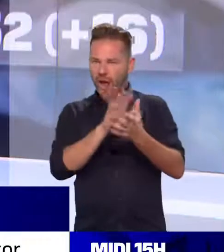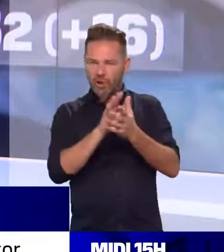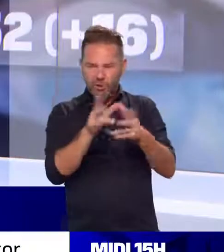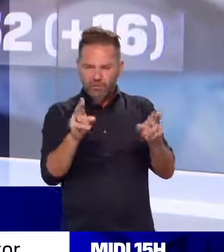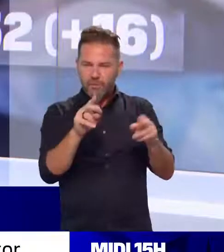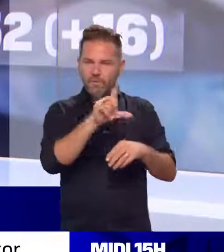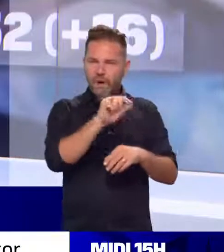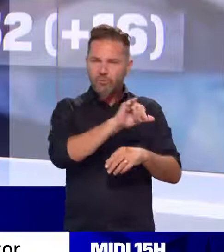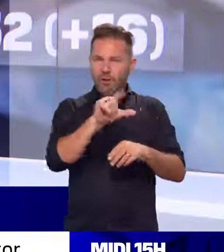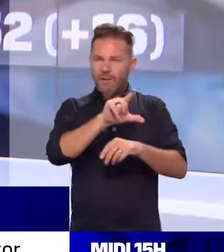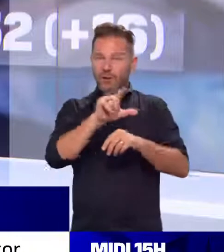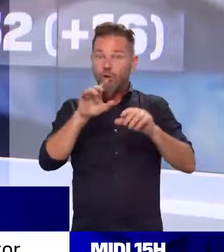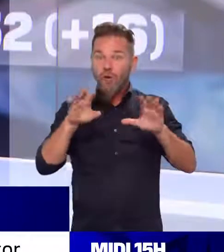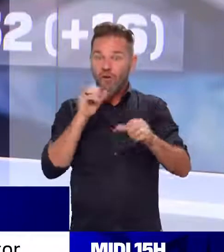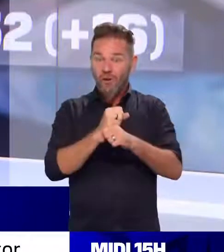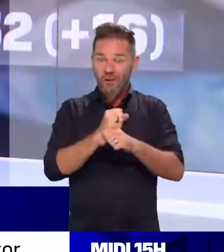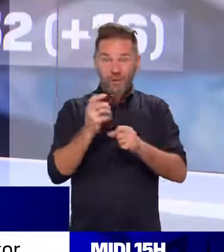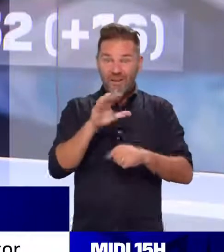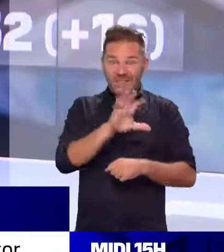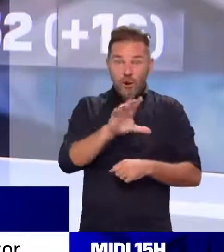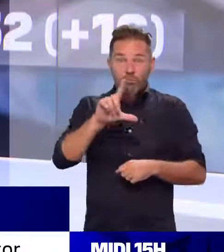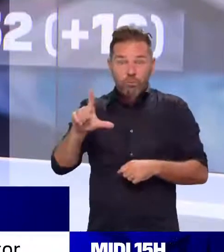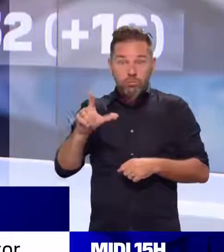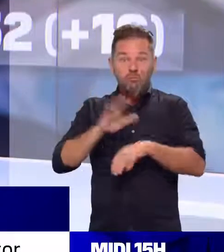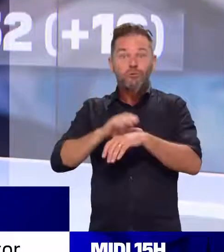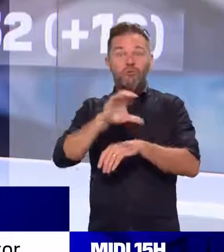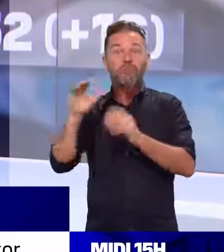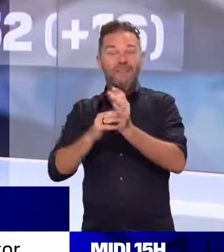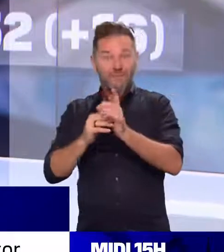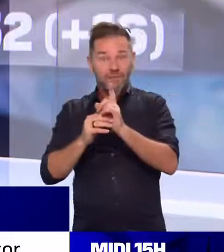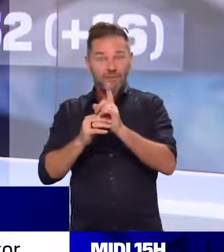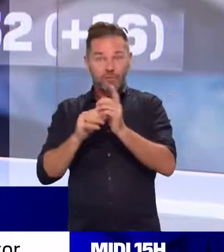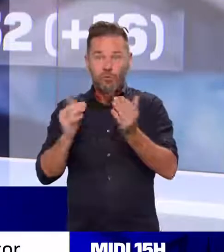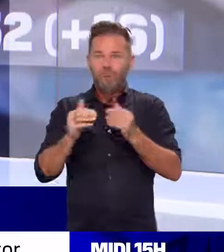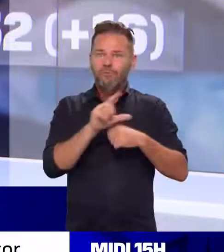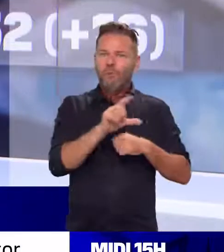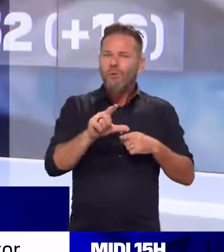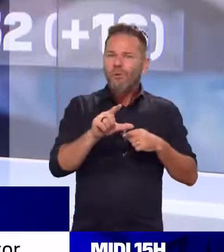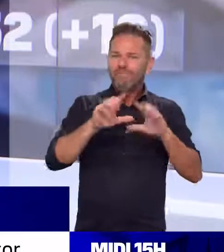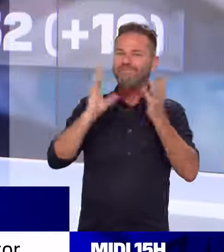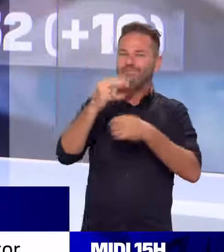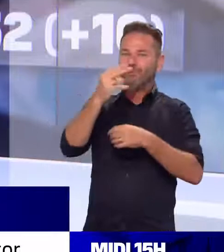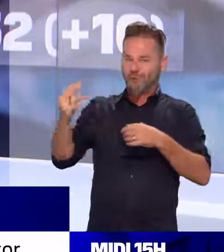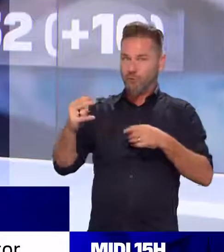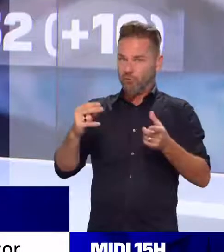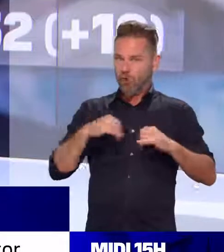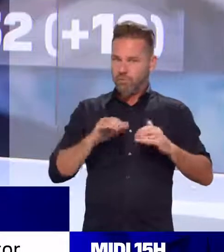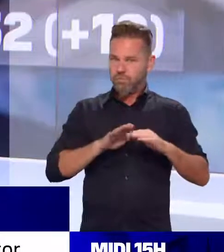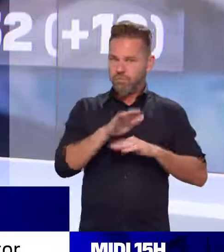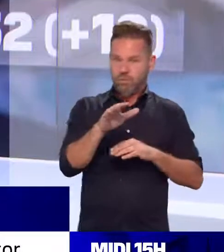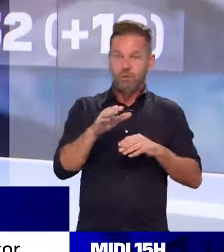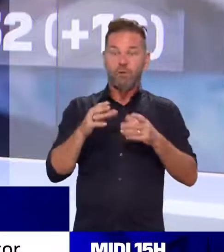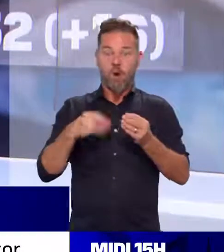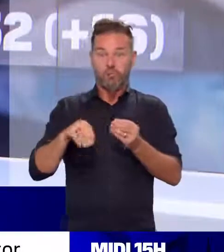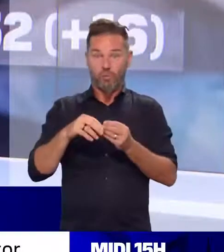il est de 52 au lieu de 22,8 au niveau national. Et surtout, on constate une augmentation élevée, plus 16 en